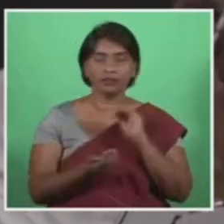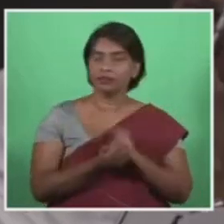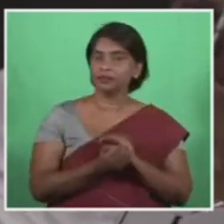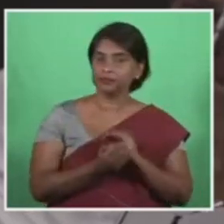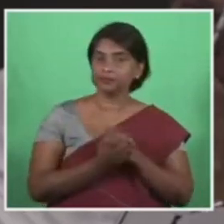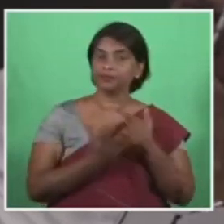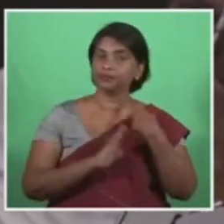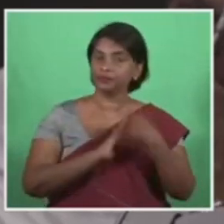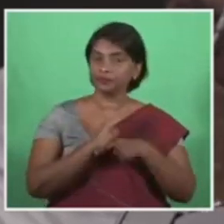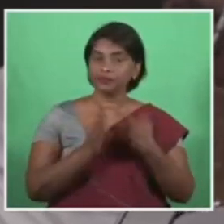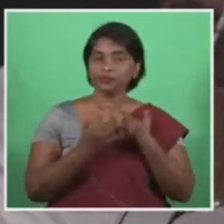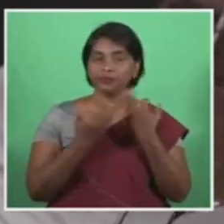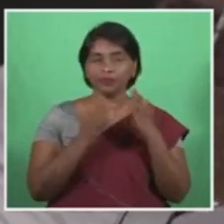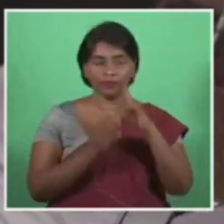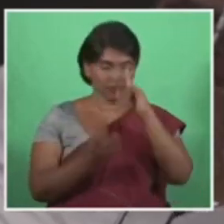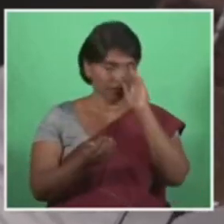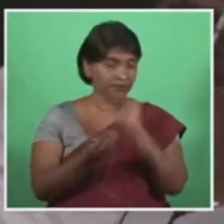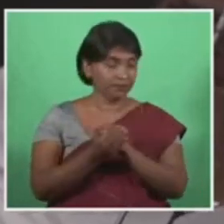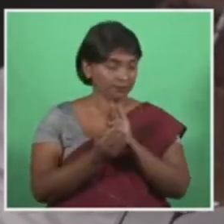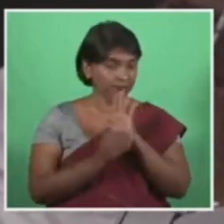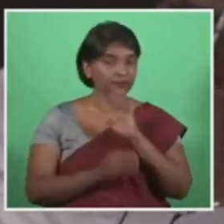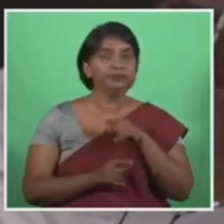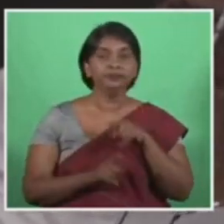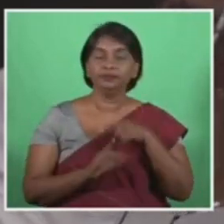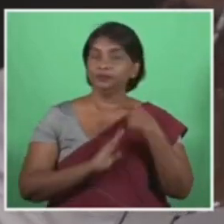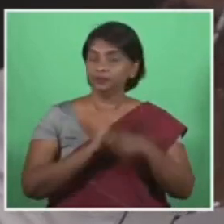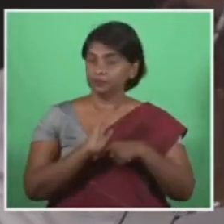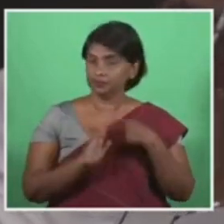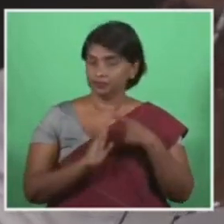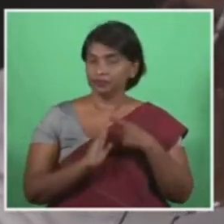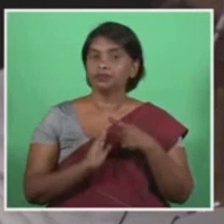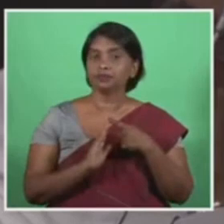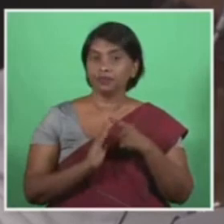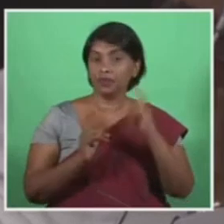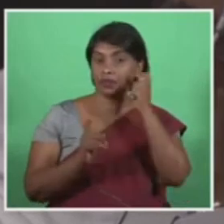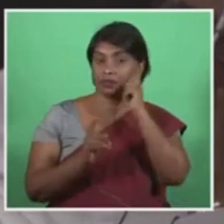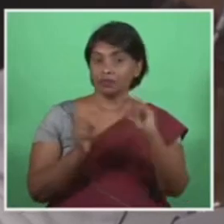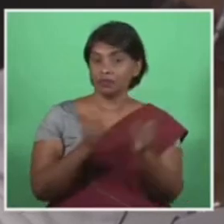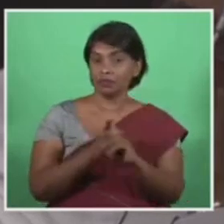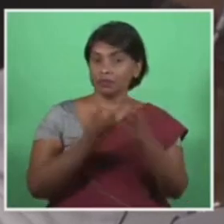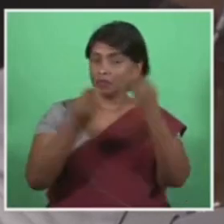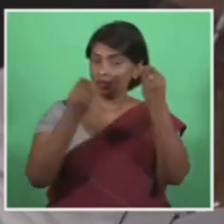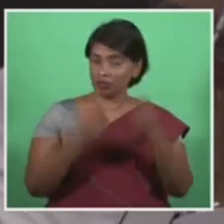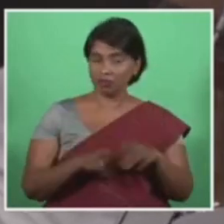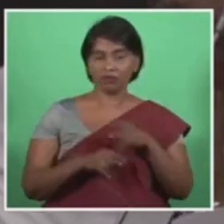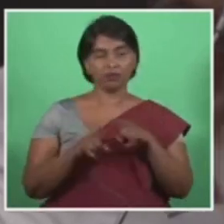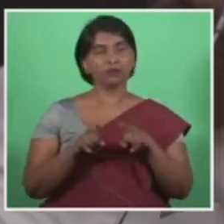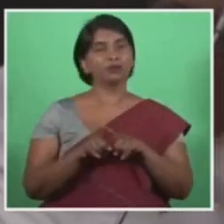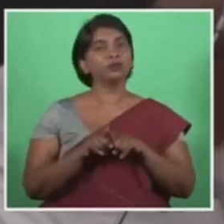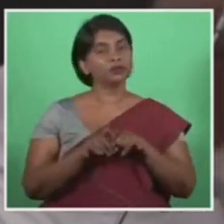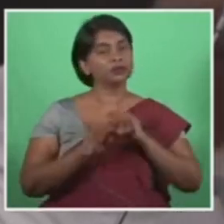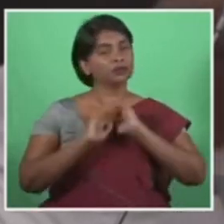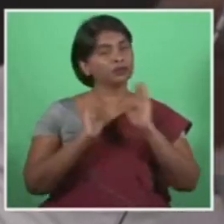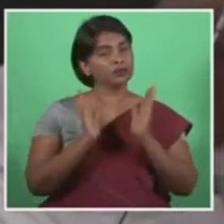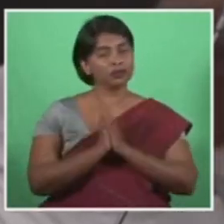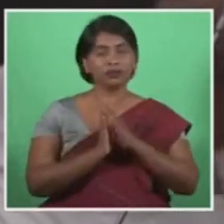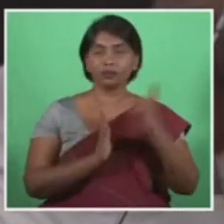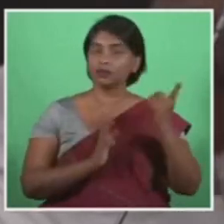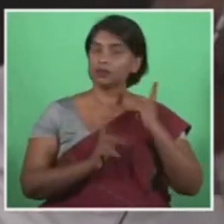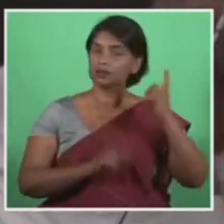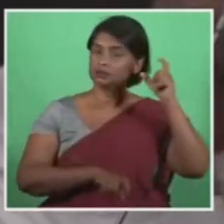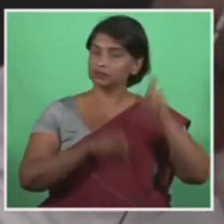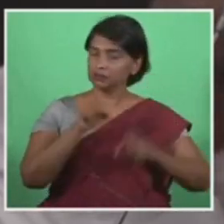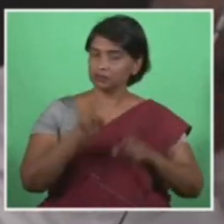अपे रटे स्वैरी भावे रेक्का अपे रटे त्रस्तवादे पराजयट पत्करा ए सैम रणवीर